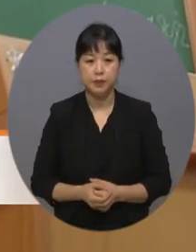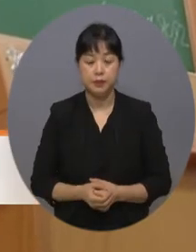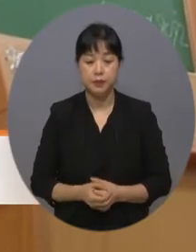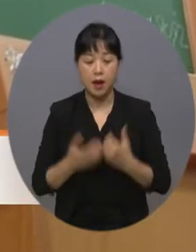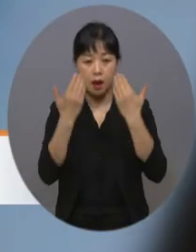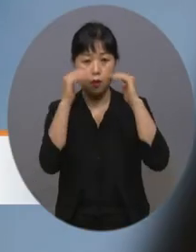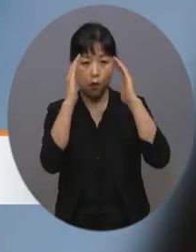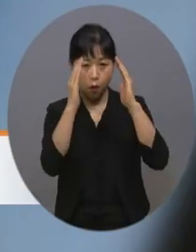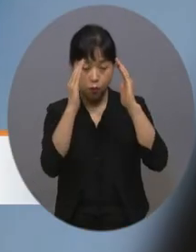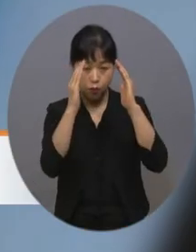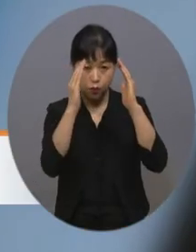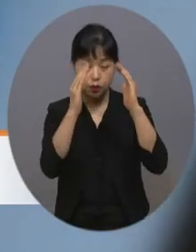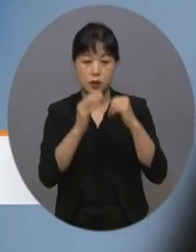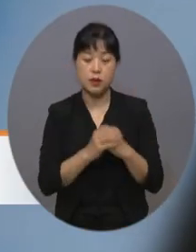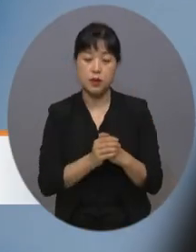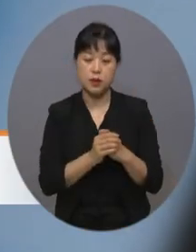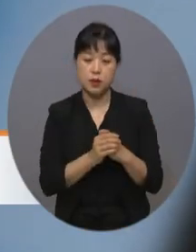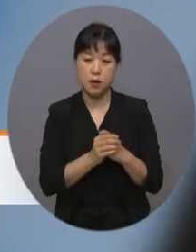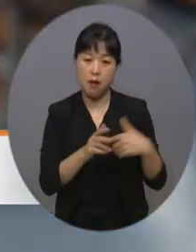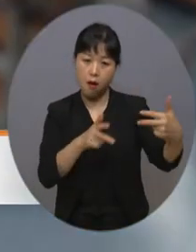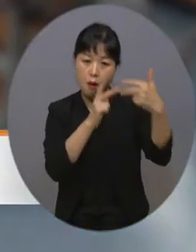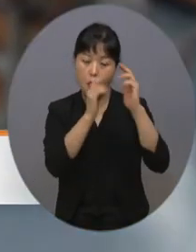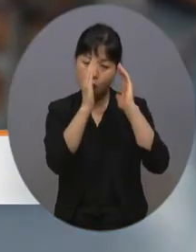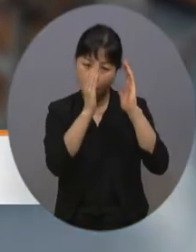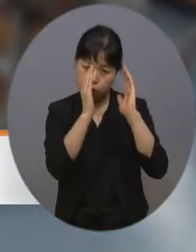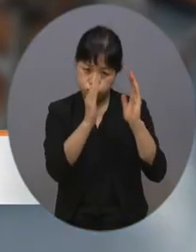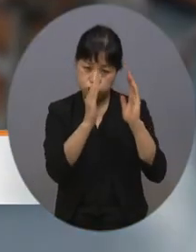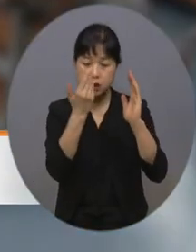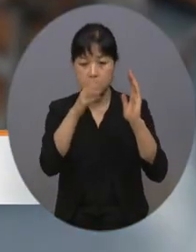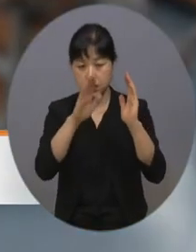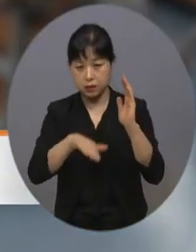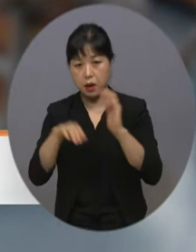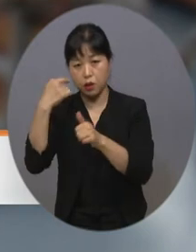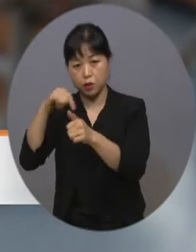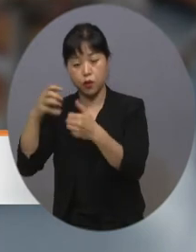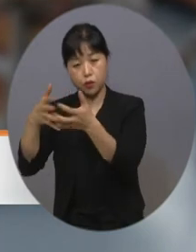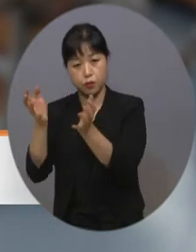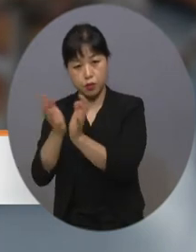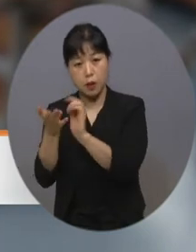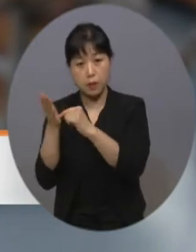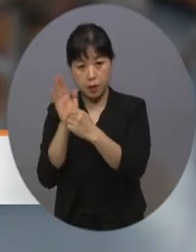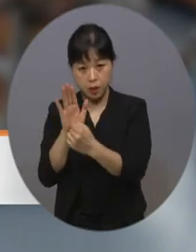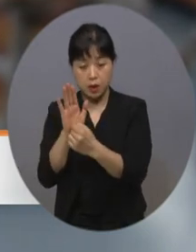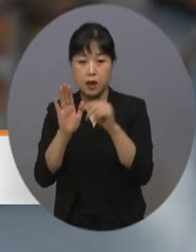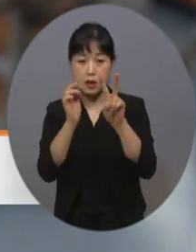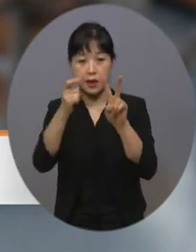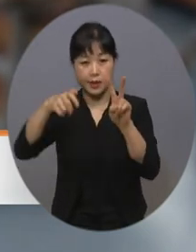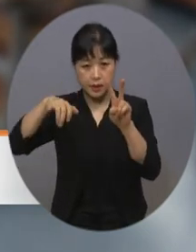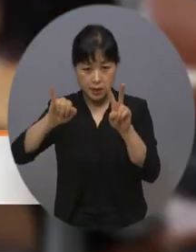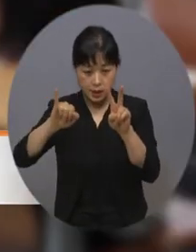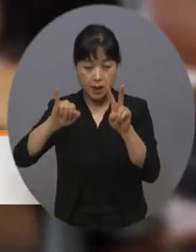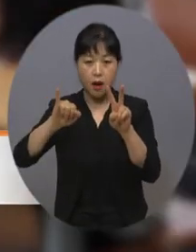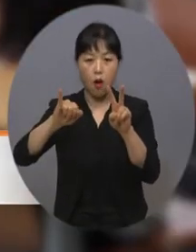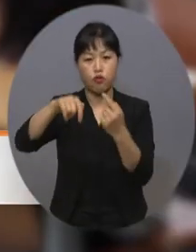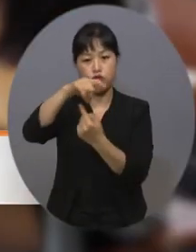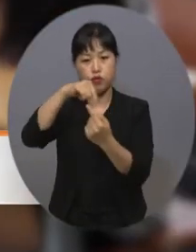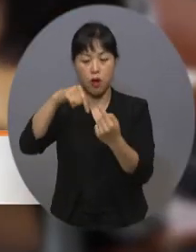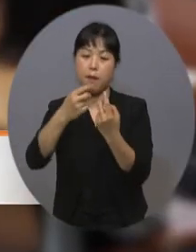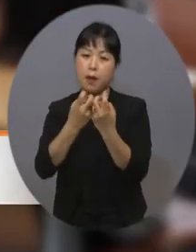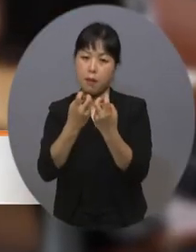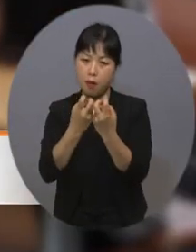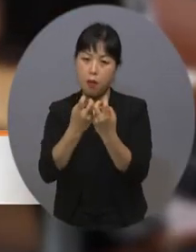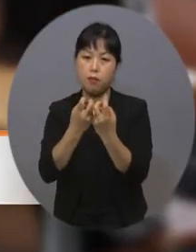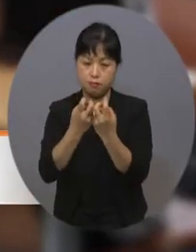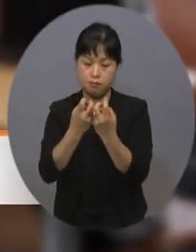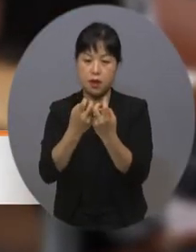학교 수업은 원격 수업이 원칙이지만 교육부는 최근 발표한 2학기 학사 운영 방안에 통해 3분의